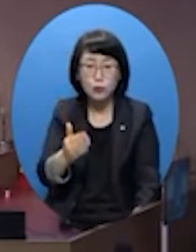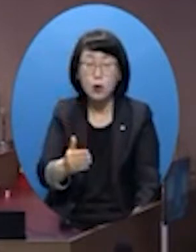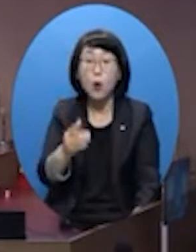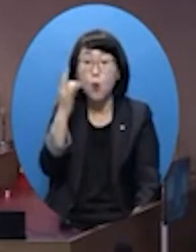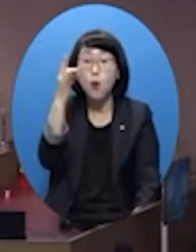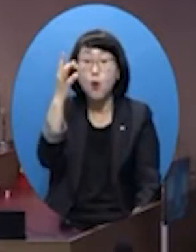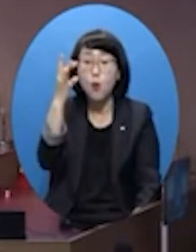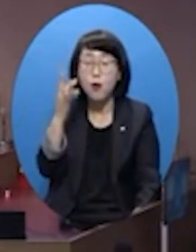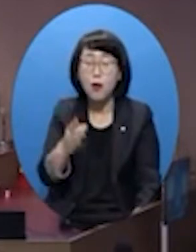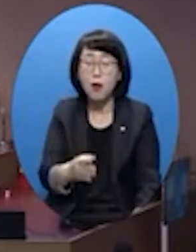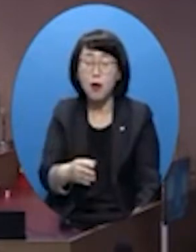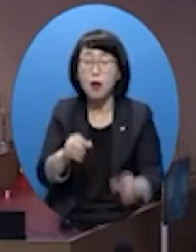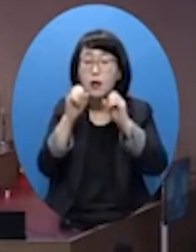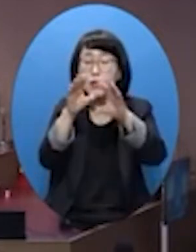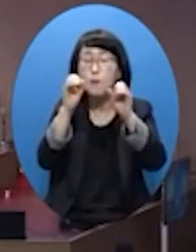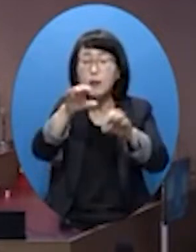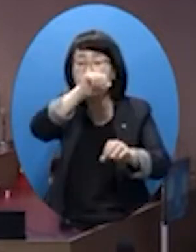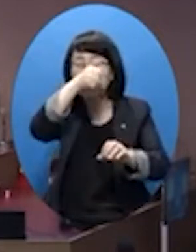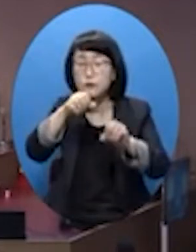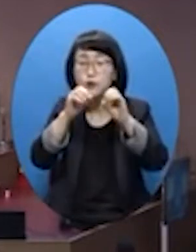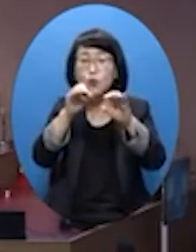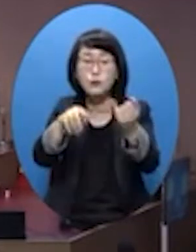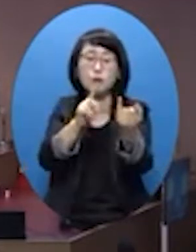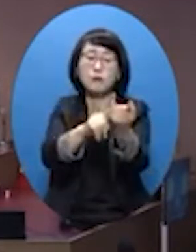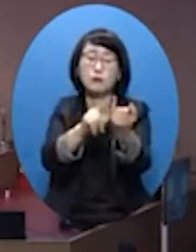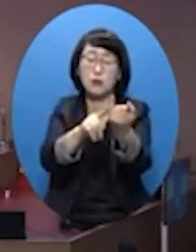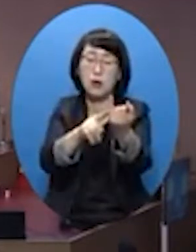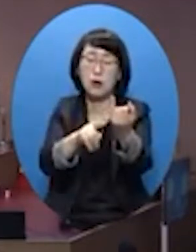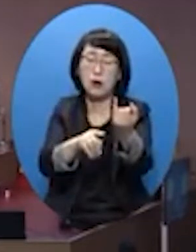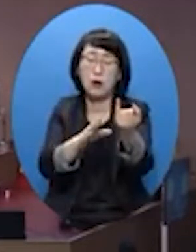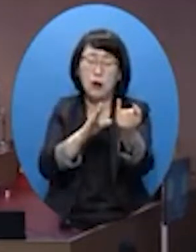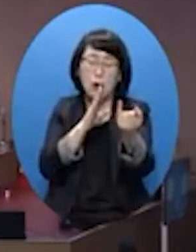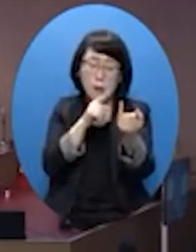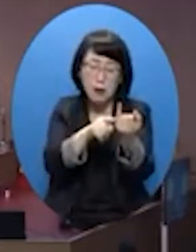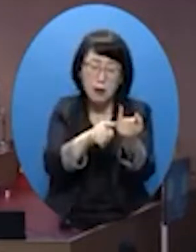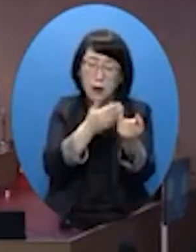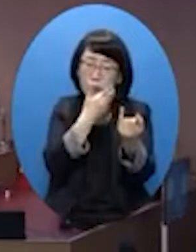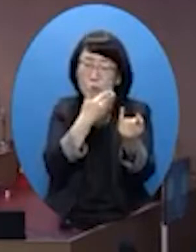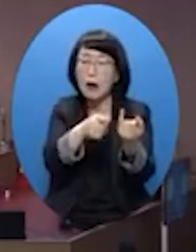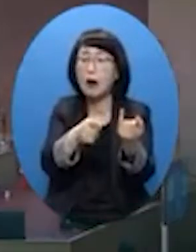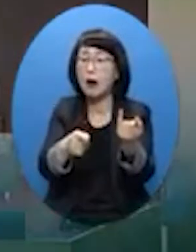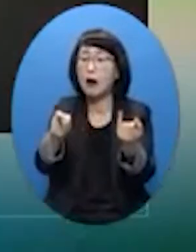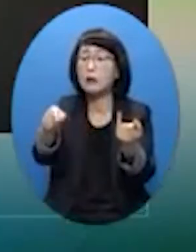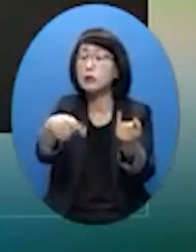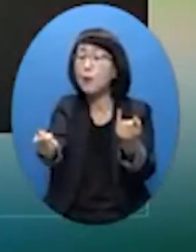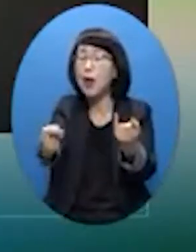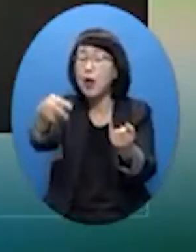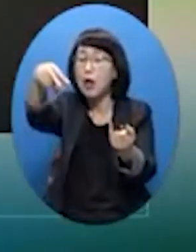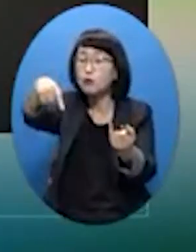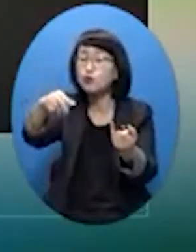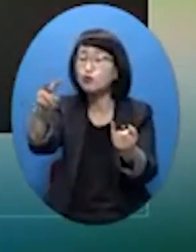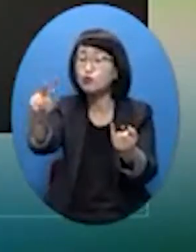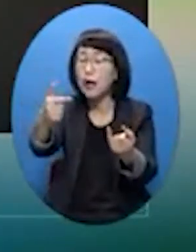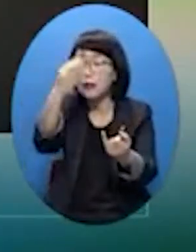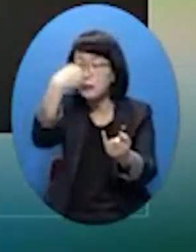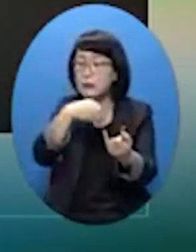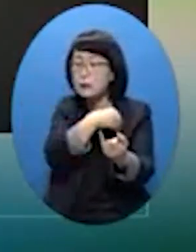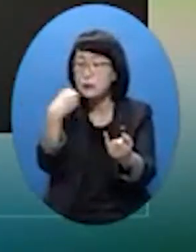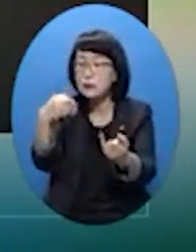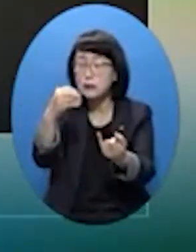임선경 염 3매 삶이 앞으로의 교수 안에서 선교활동 안 이태석 신부 뭐 짧게 감동적이었다 고 보도를